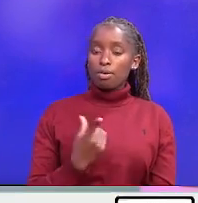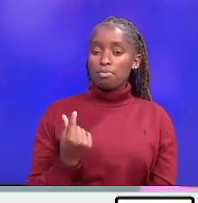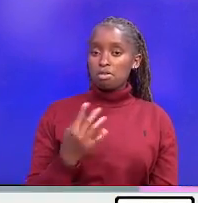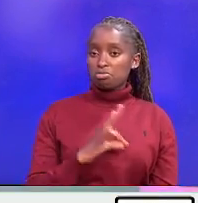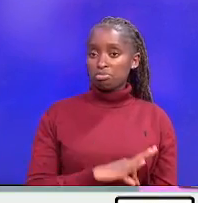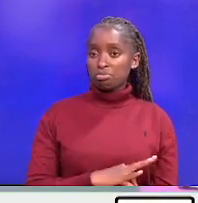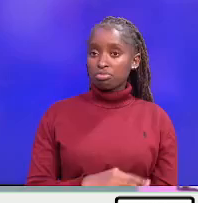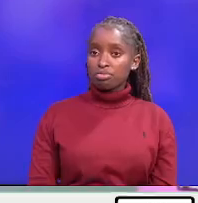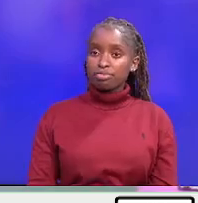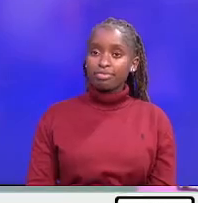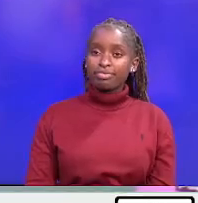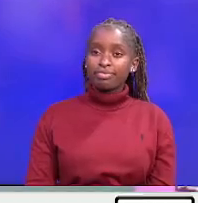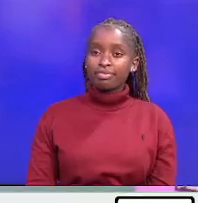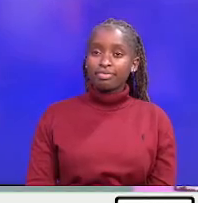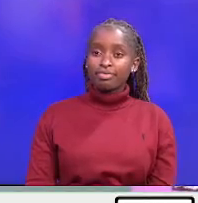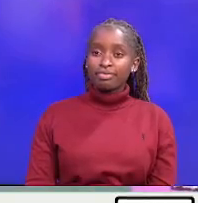Hello.